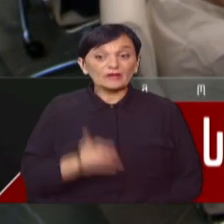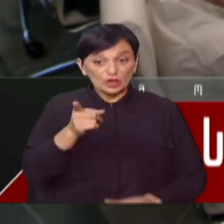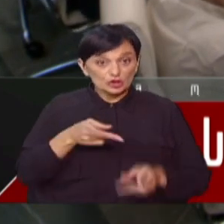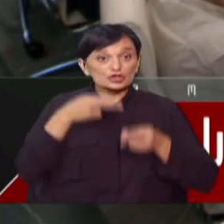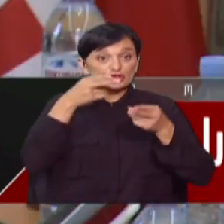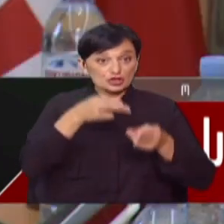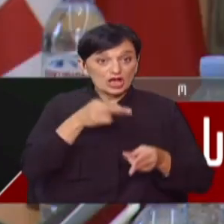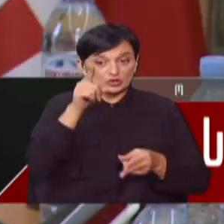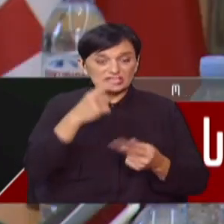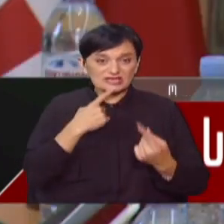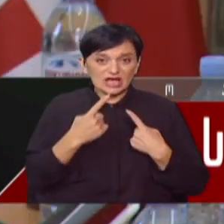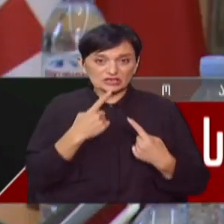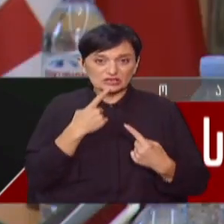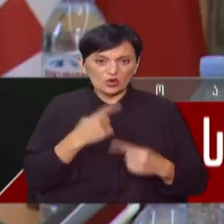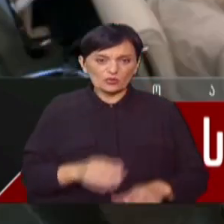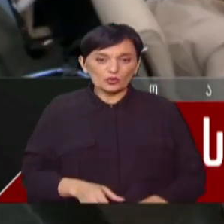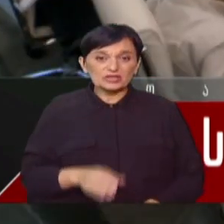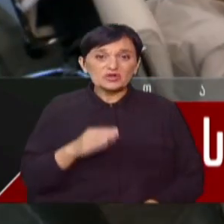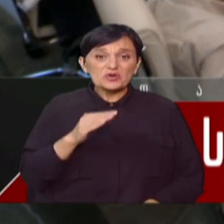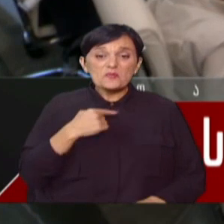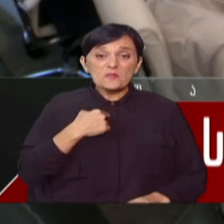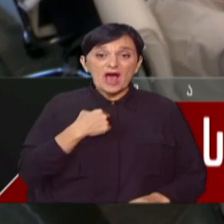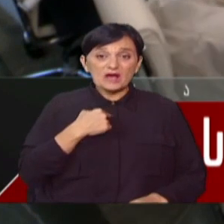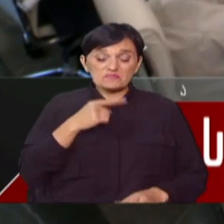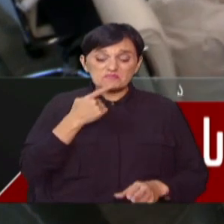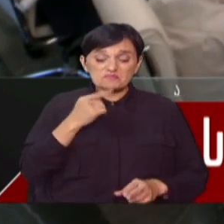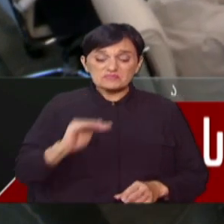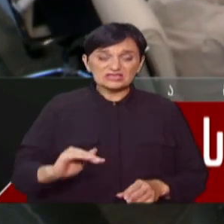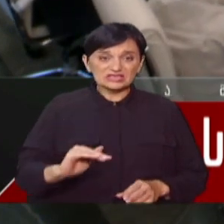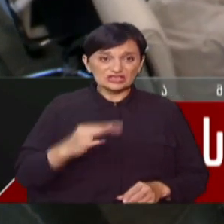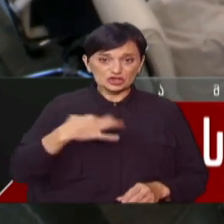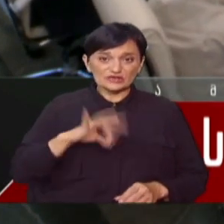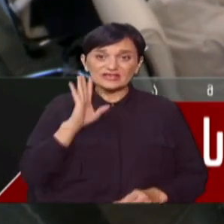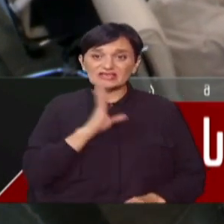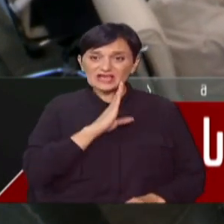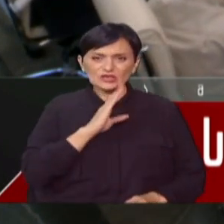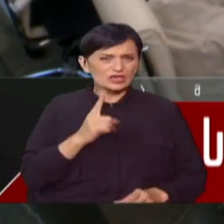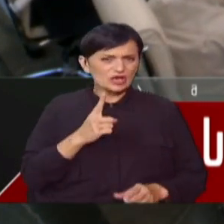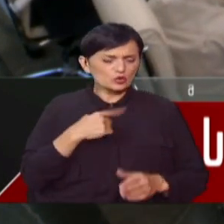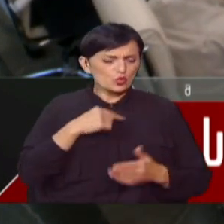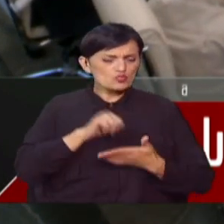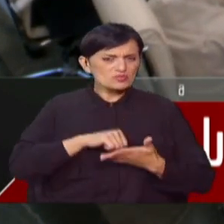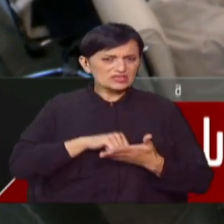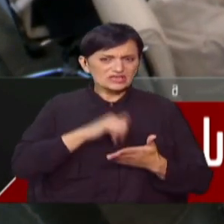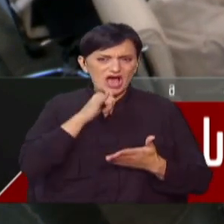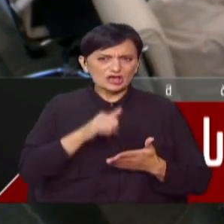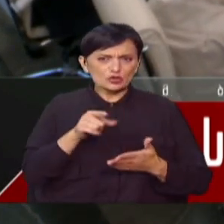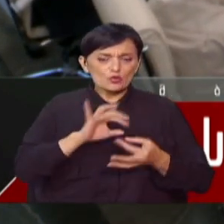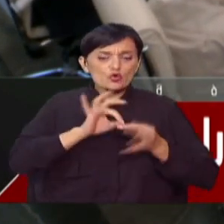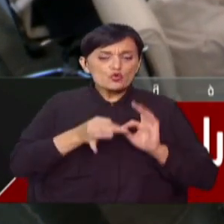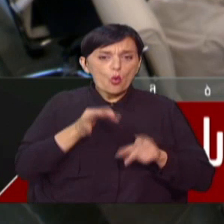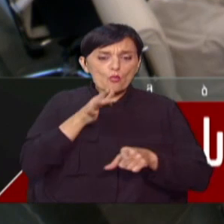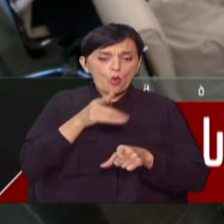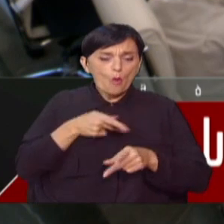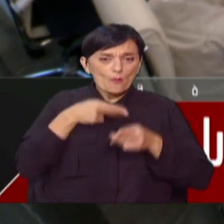და ეგესაუბრათ მათ. სამცირე ფლოვანი შვილი დედას. დაიქი კიდე რატომ გამიზესით არ შემიძლია იმ კონკრეტულ მომენტში